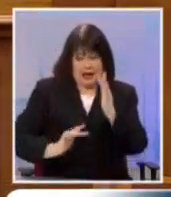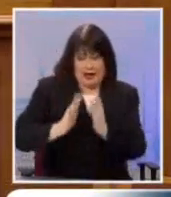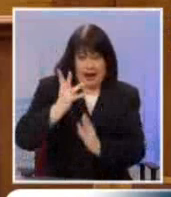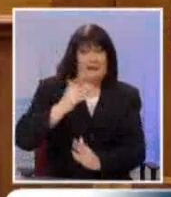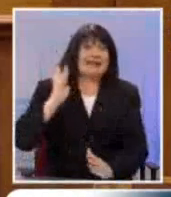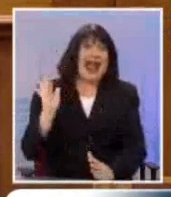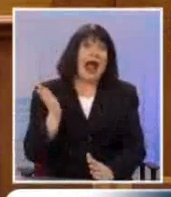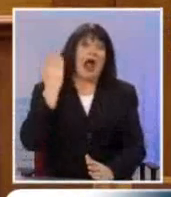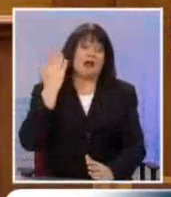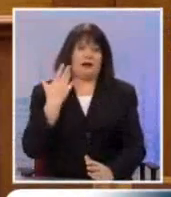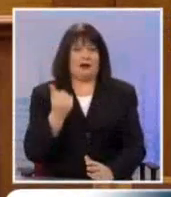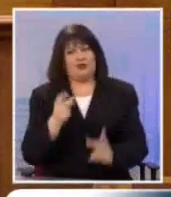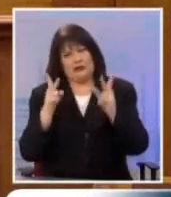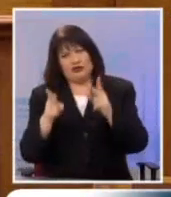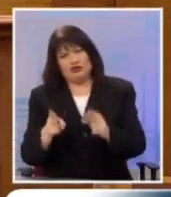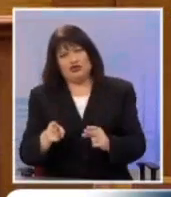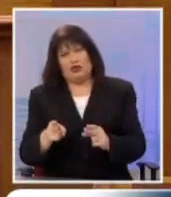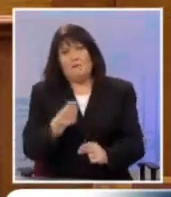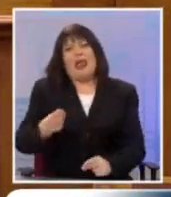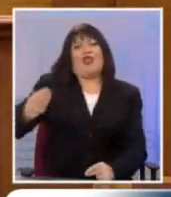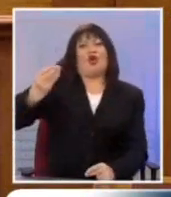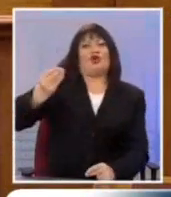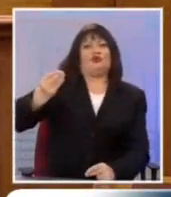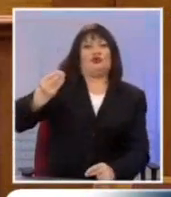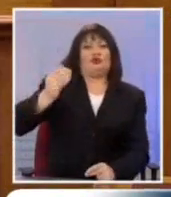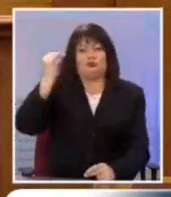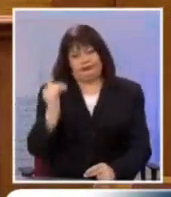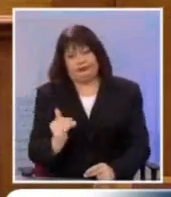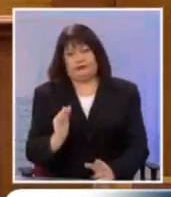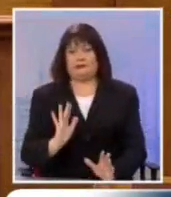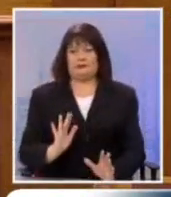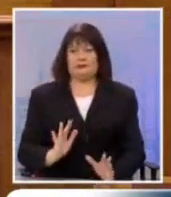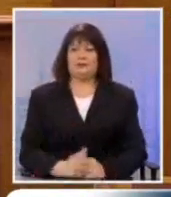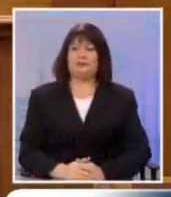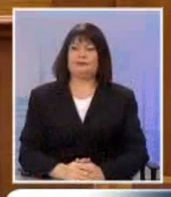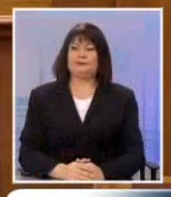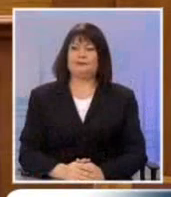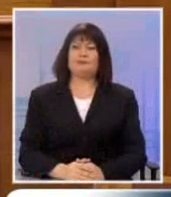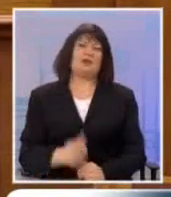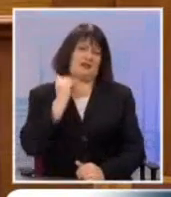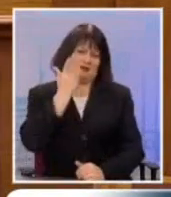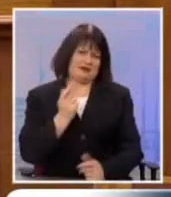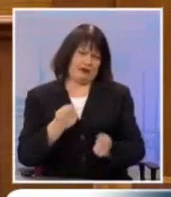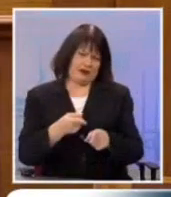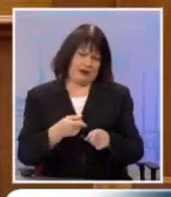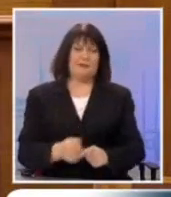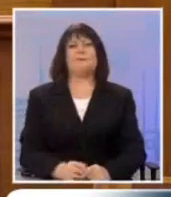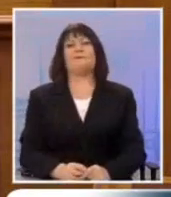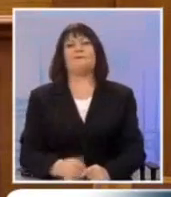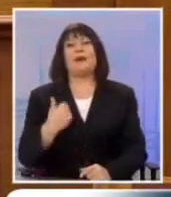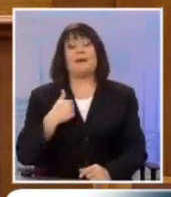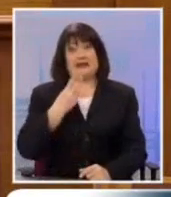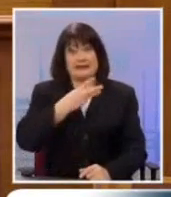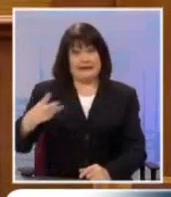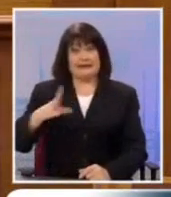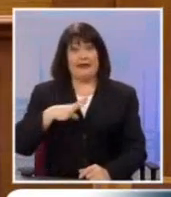και αν σταματήσει ο αποπληθωρισμός που είπαμε. Κάτι που δεν πιστεύουμε εμείς. Εμείς θέλουμε